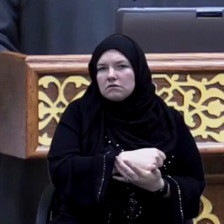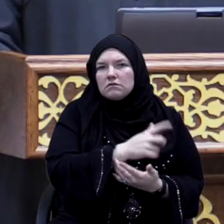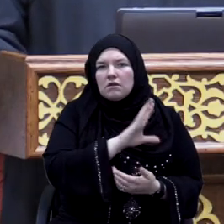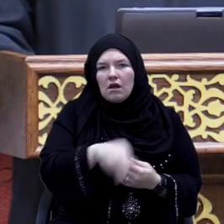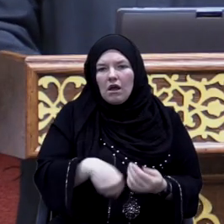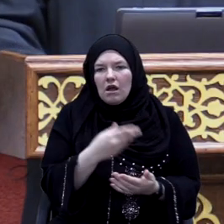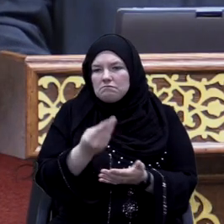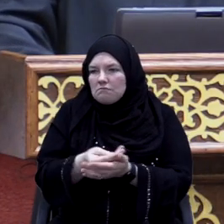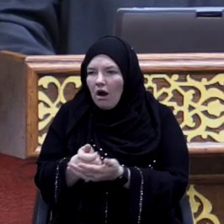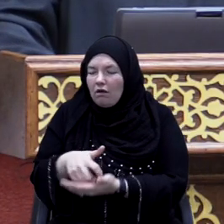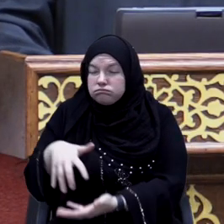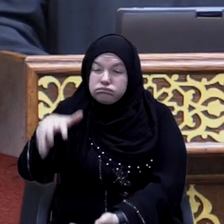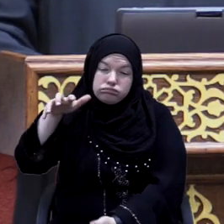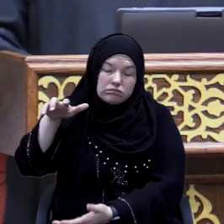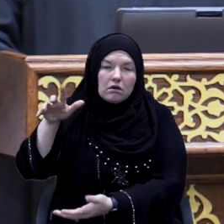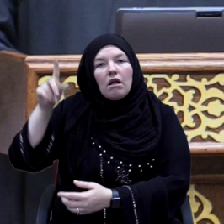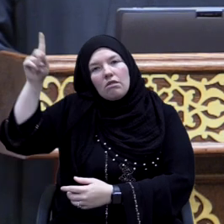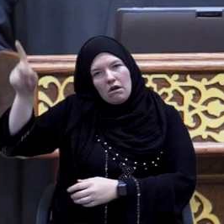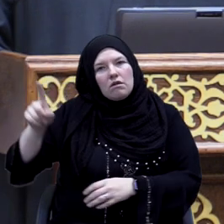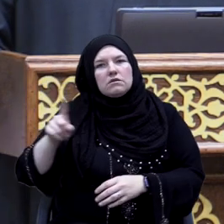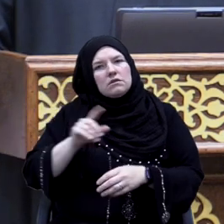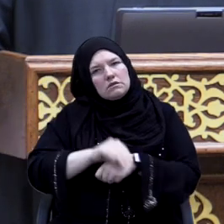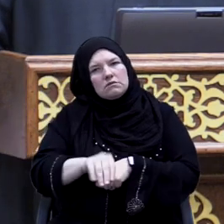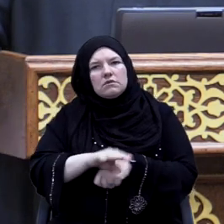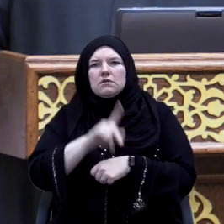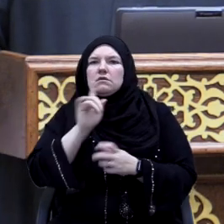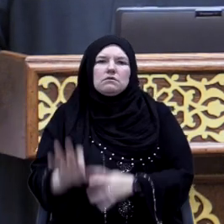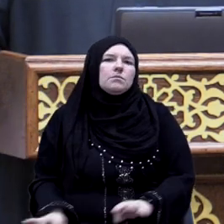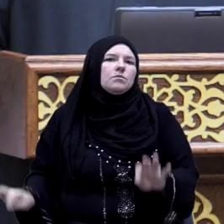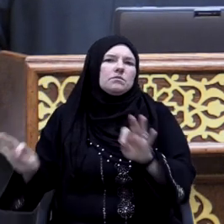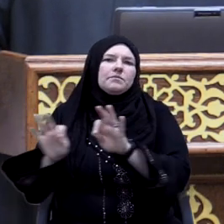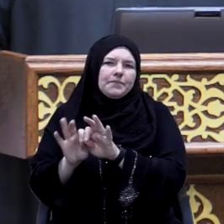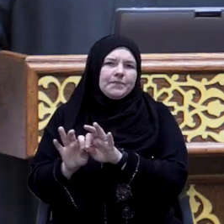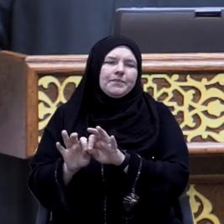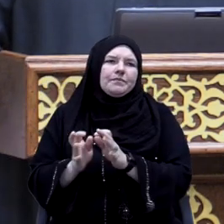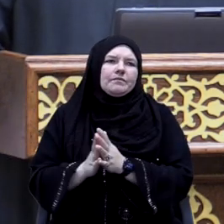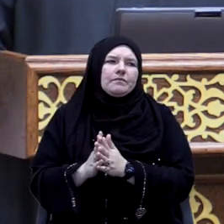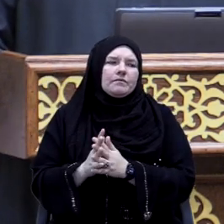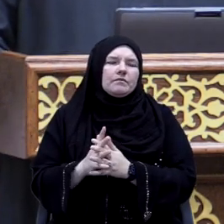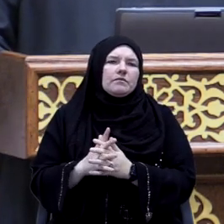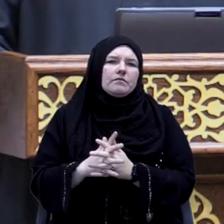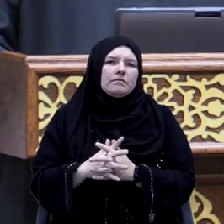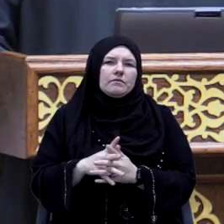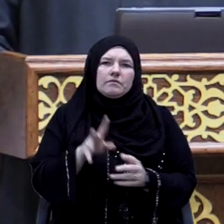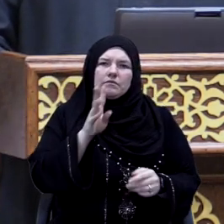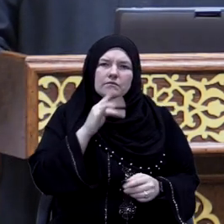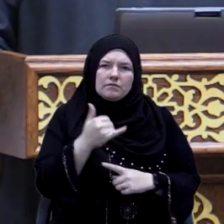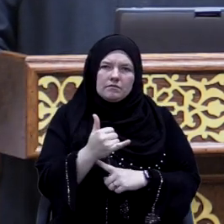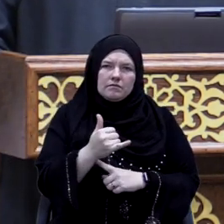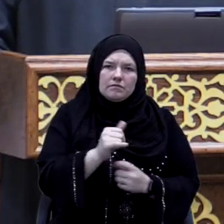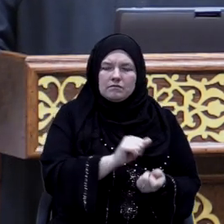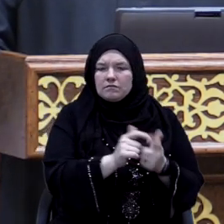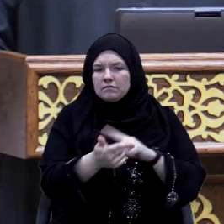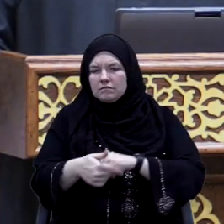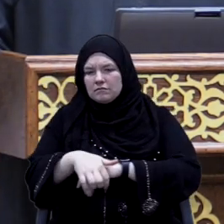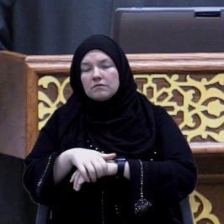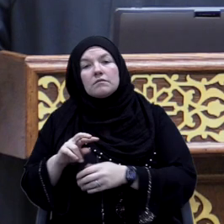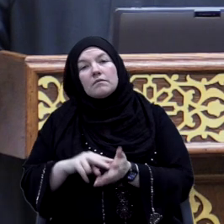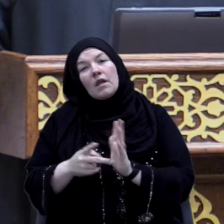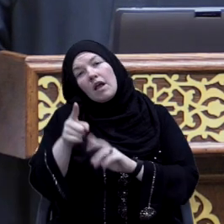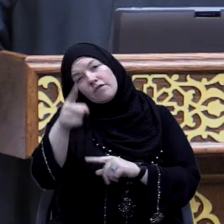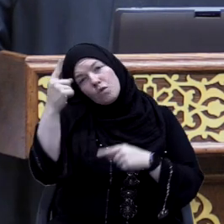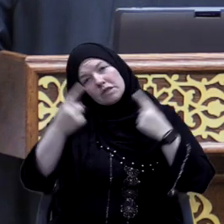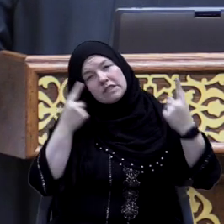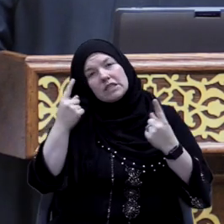قُلْ أَرَأَيْتُمْ مَا أَنزَلَ اللَّهُ لَكُمْ مِنْ رِزْقٍ. Have you considered the